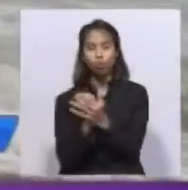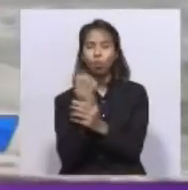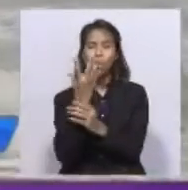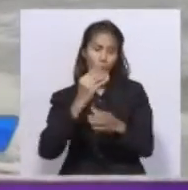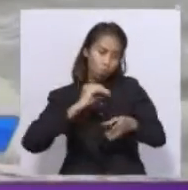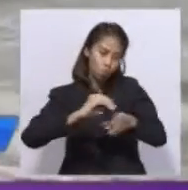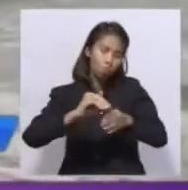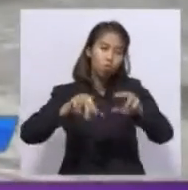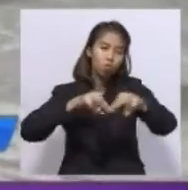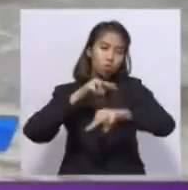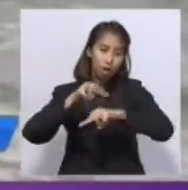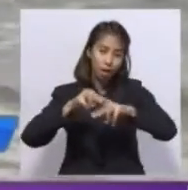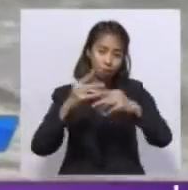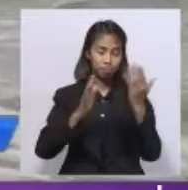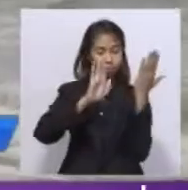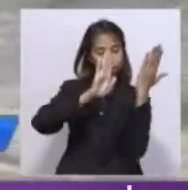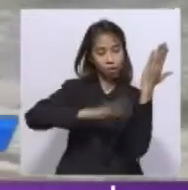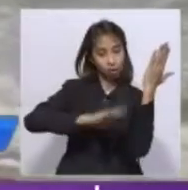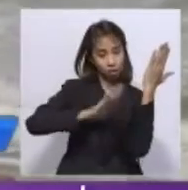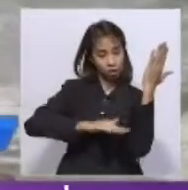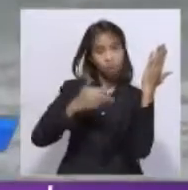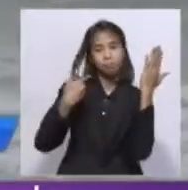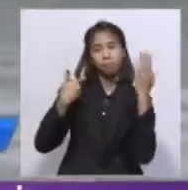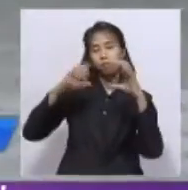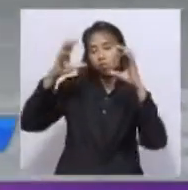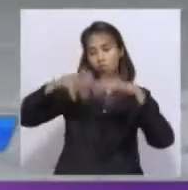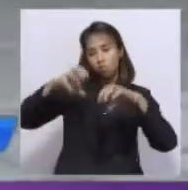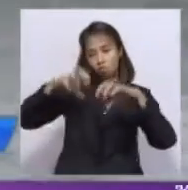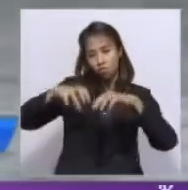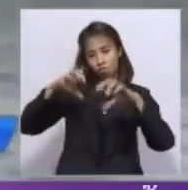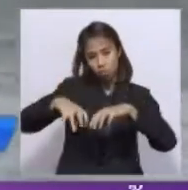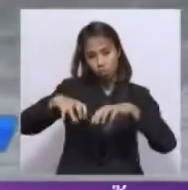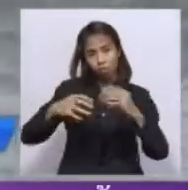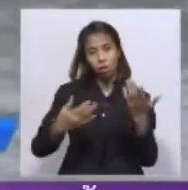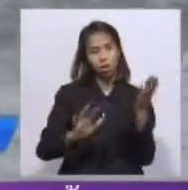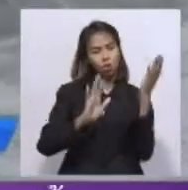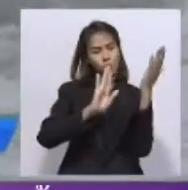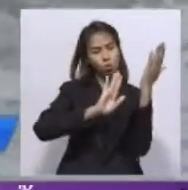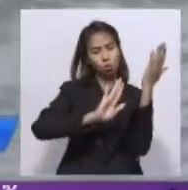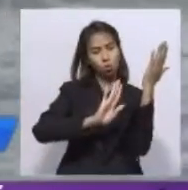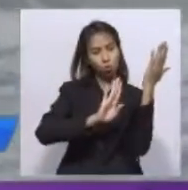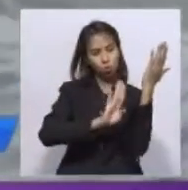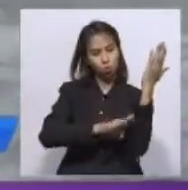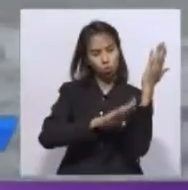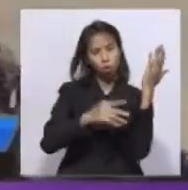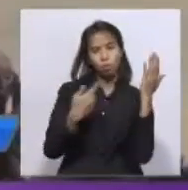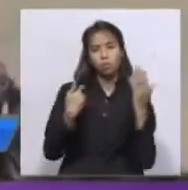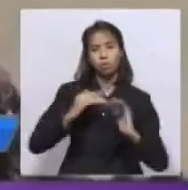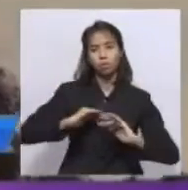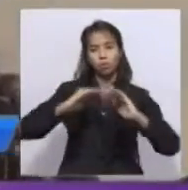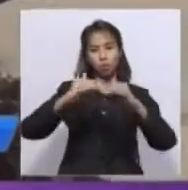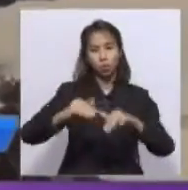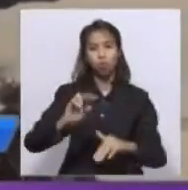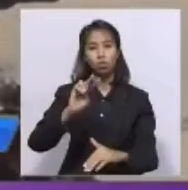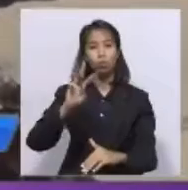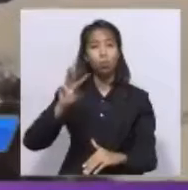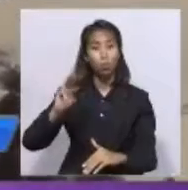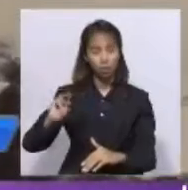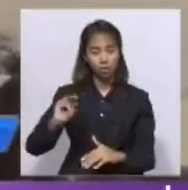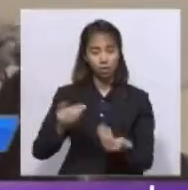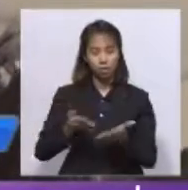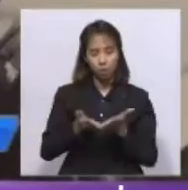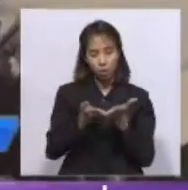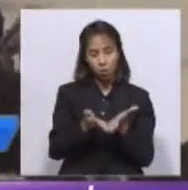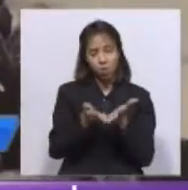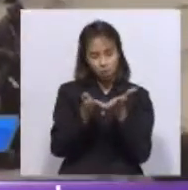ตรไว้ด้วยสำหรับภาคใต้ตอนล่างนะครับจะมีฝนตกเพิ่มมากขึ้นส่วนบริเวณอ่าวไทยตอนล่างมีคลื่นสูงประมาณ2เมตรขอ